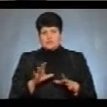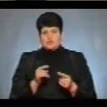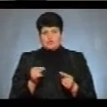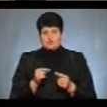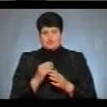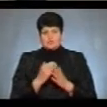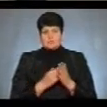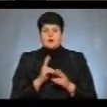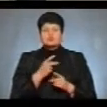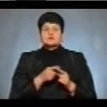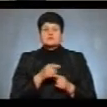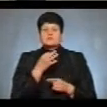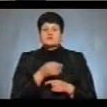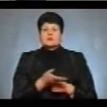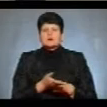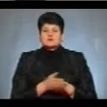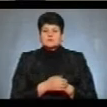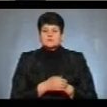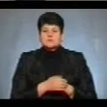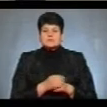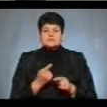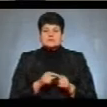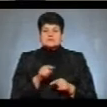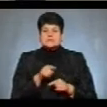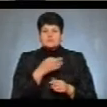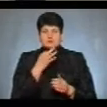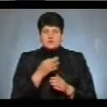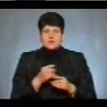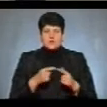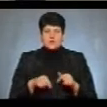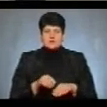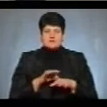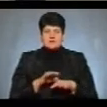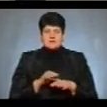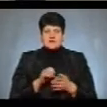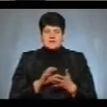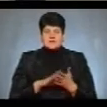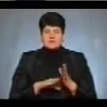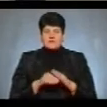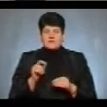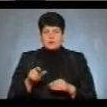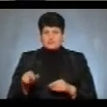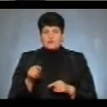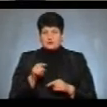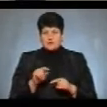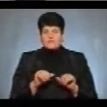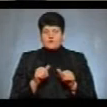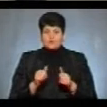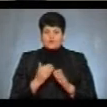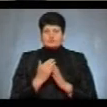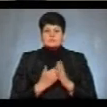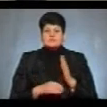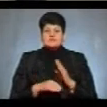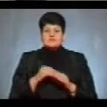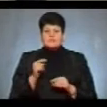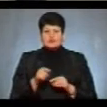Також, хто відповідає за цю неточність? За цю неточність відповідають органи ведення Державного реєстру виборців. Оскільки вони формують списки виборців,